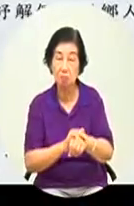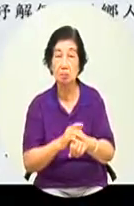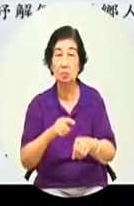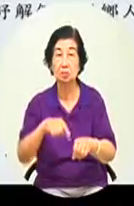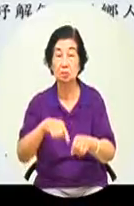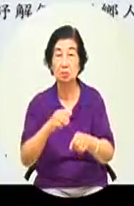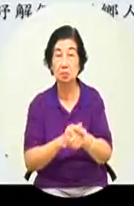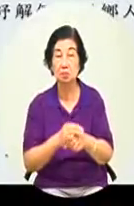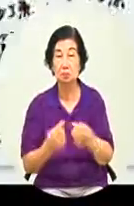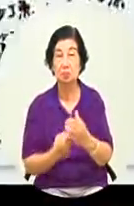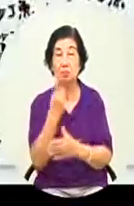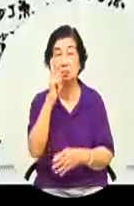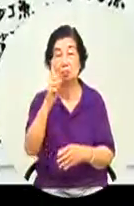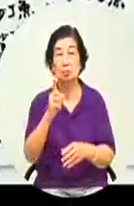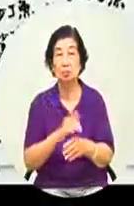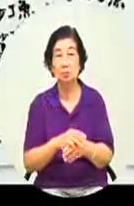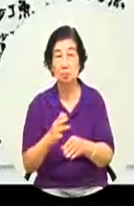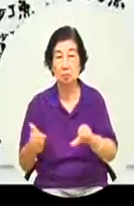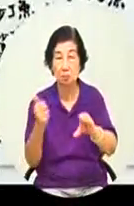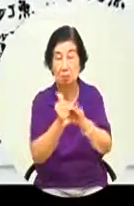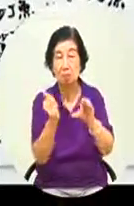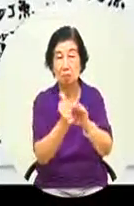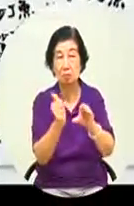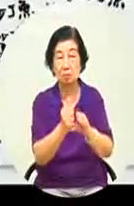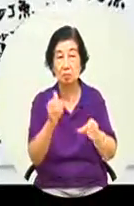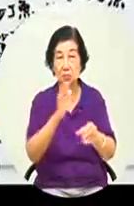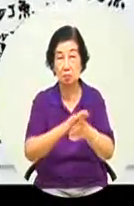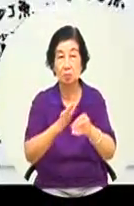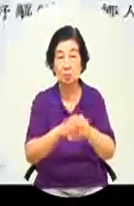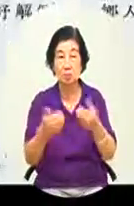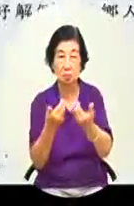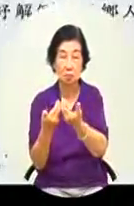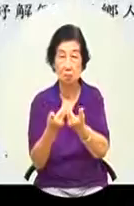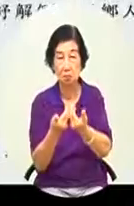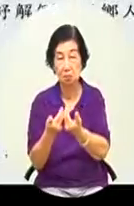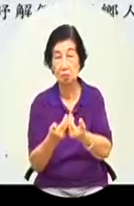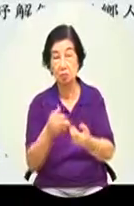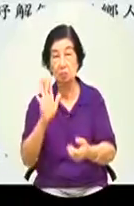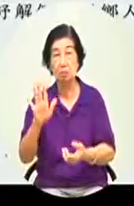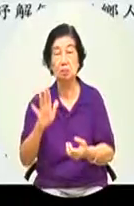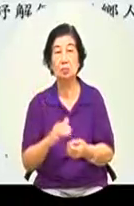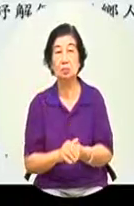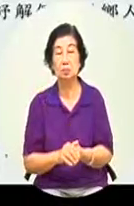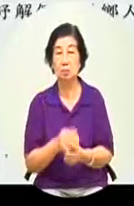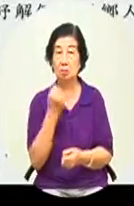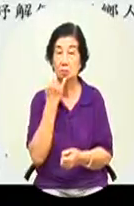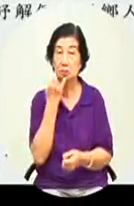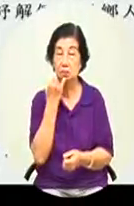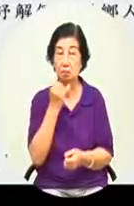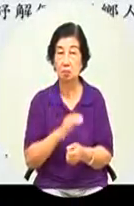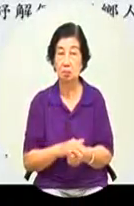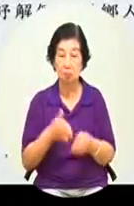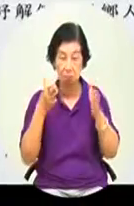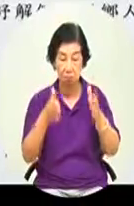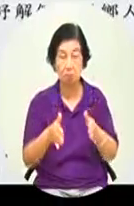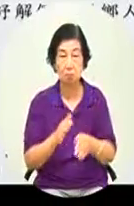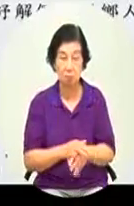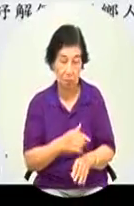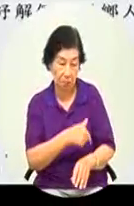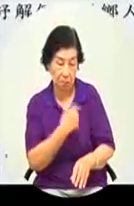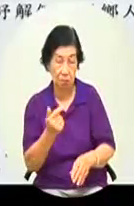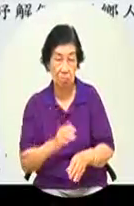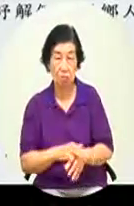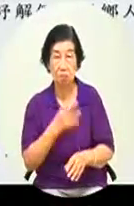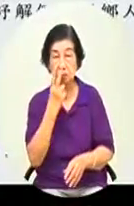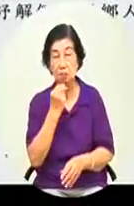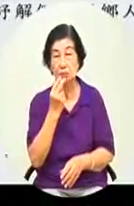拢哦挤个吼，像他们做这张相片很挤。所以讲，会当吼，咱会当针对周六周日吼，